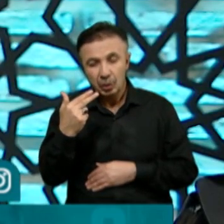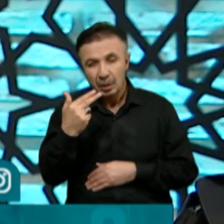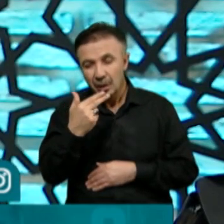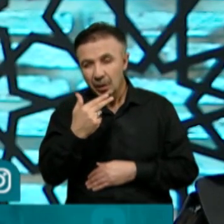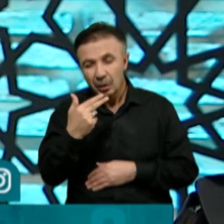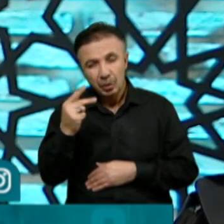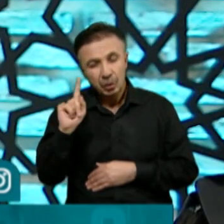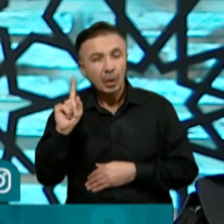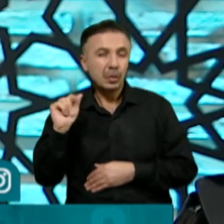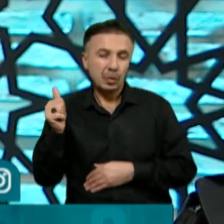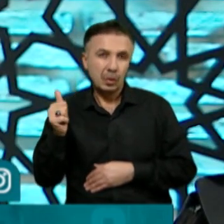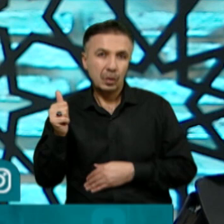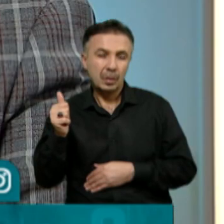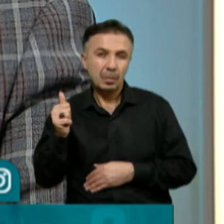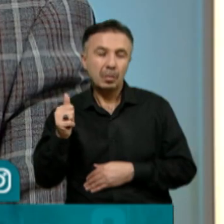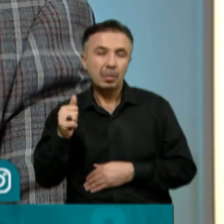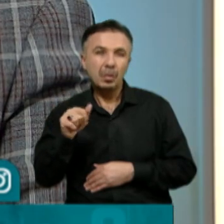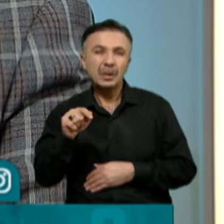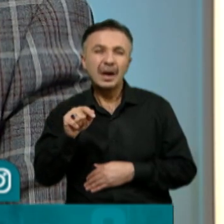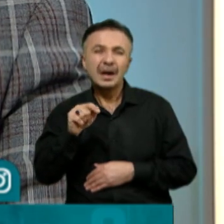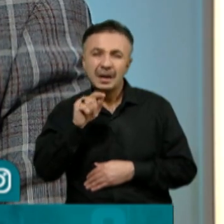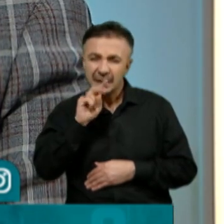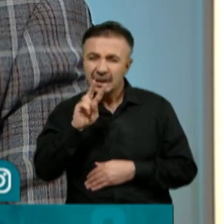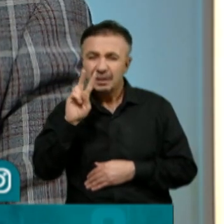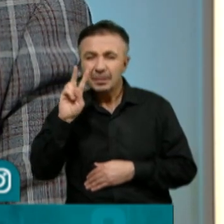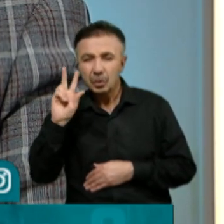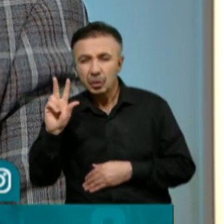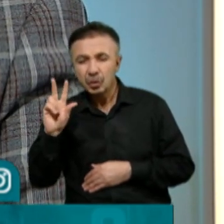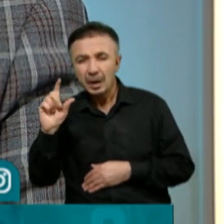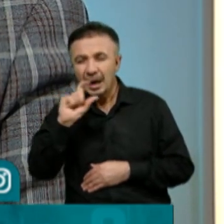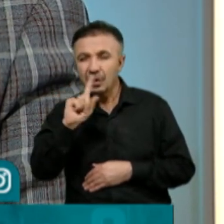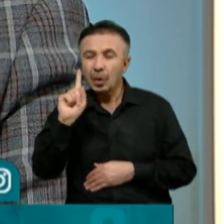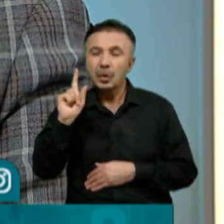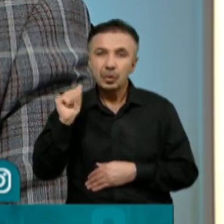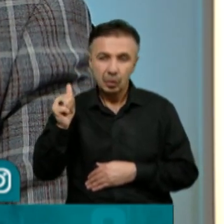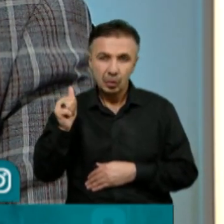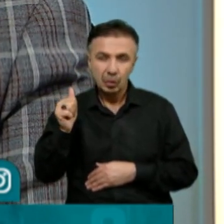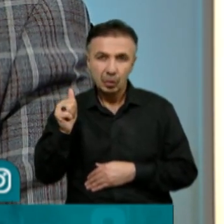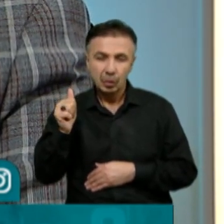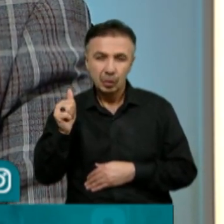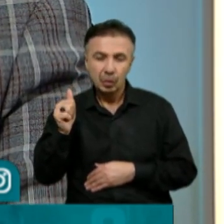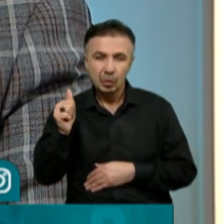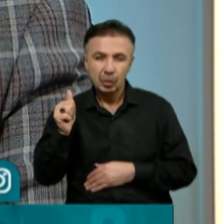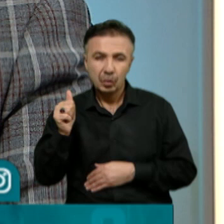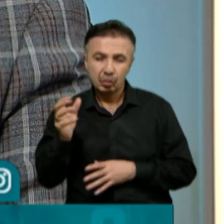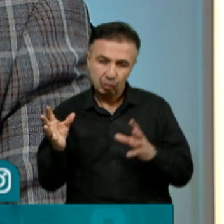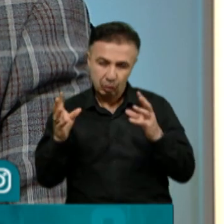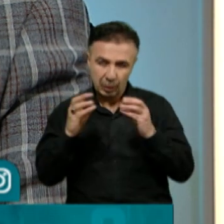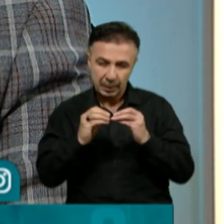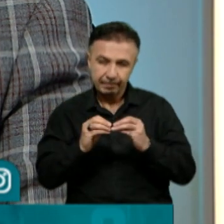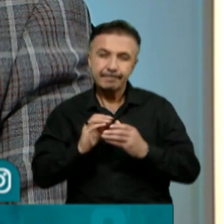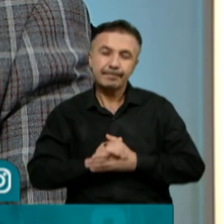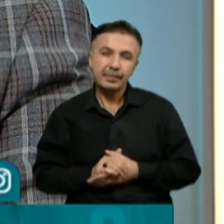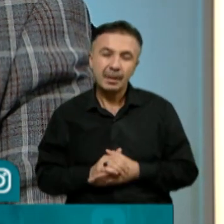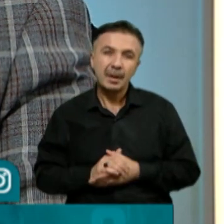takvime göre 23.ay 10 güne tekabül eder aşağı yukarı Evet 20 gün ekranı Bir